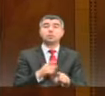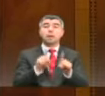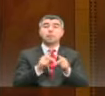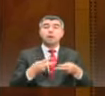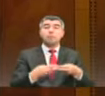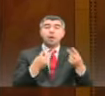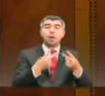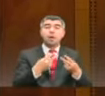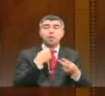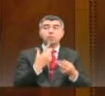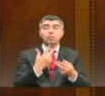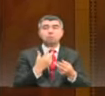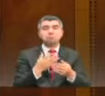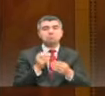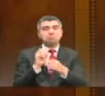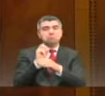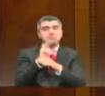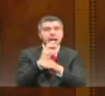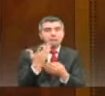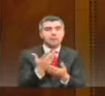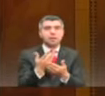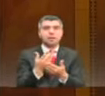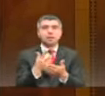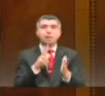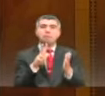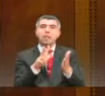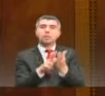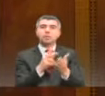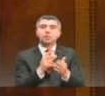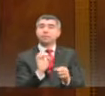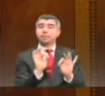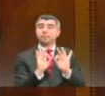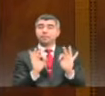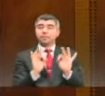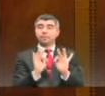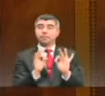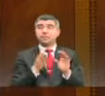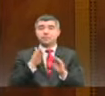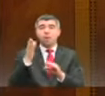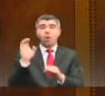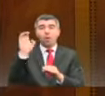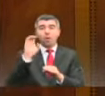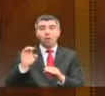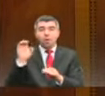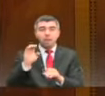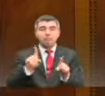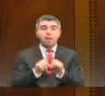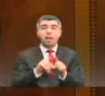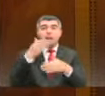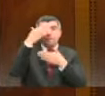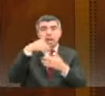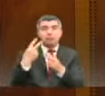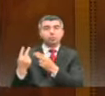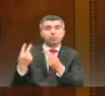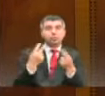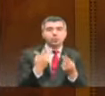الاستراتيجية الوطنية للهجرة واللجوء، دعم الإجراءات المتخذة من أجل تنتيع المهاجرين المقيمين بالمغرب